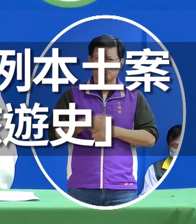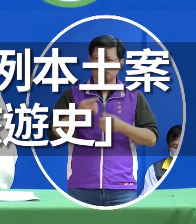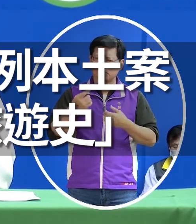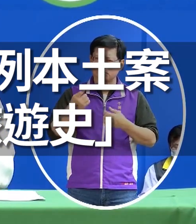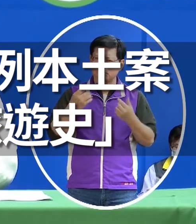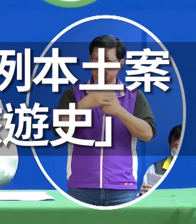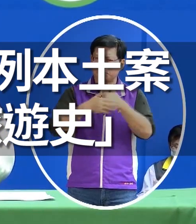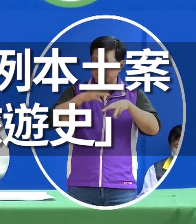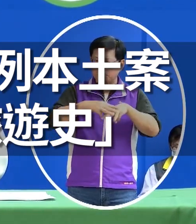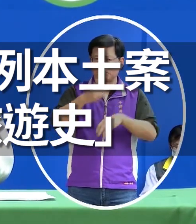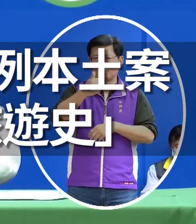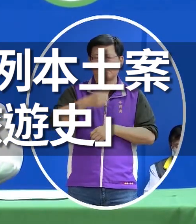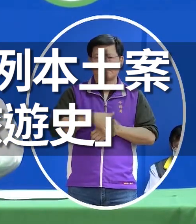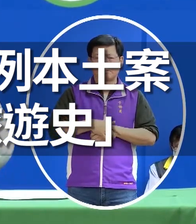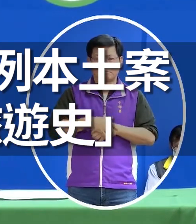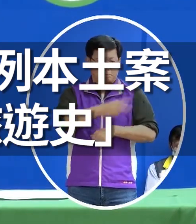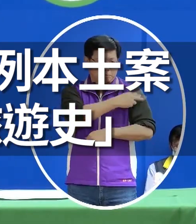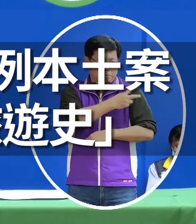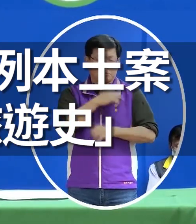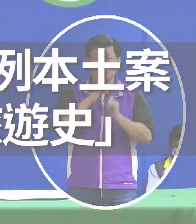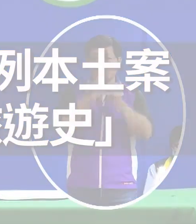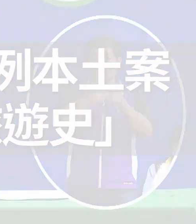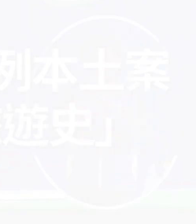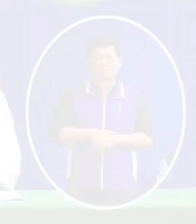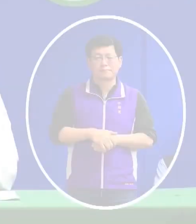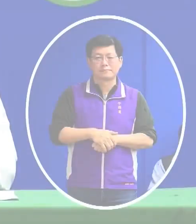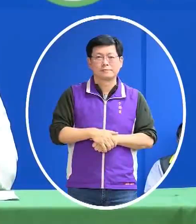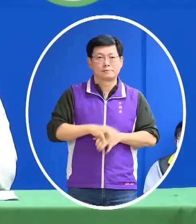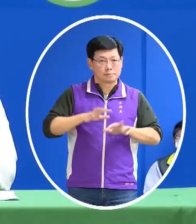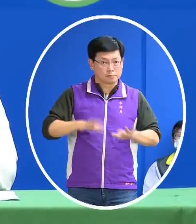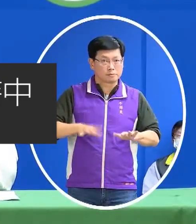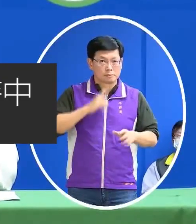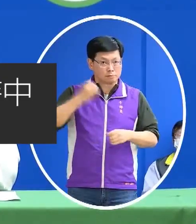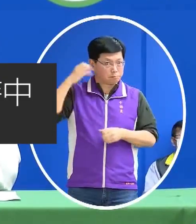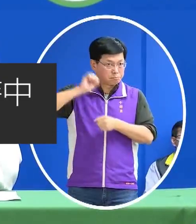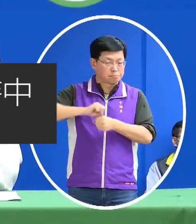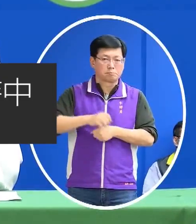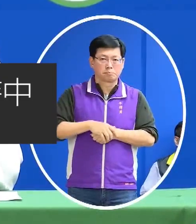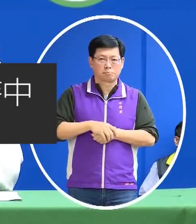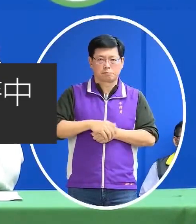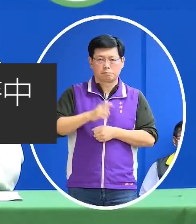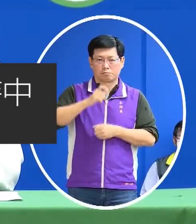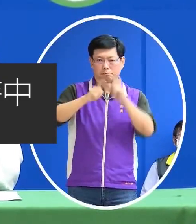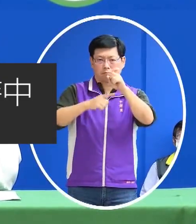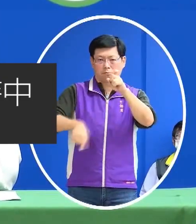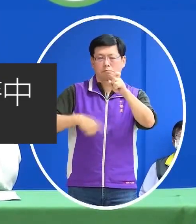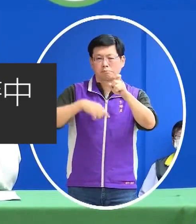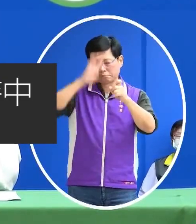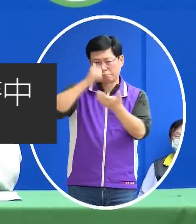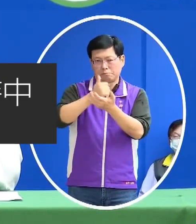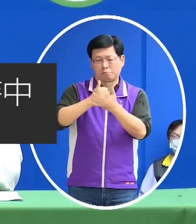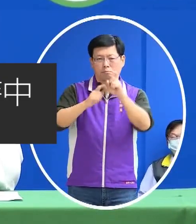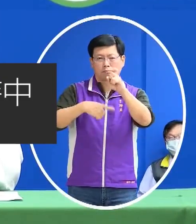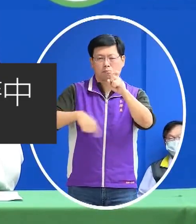是一位保全，是一位社区的保全。今天要宣布有新增10例的